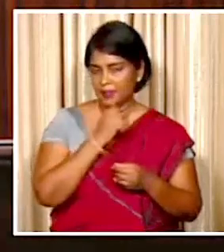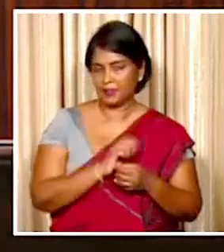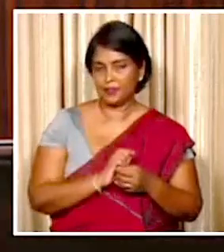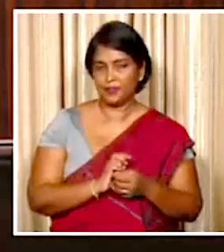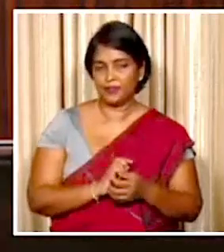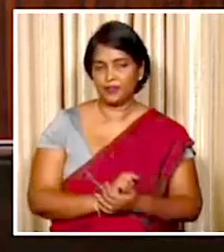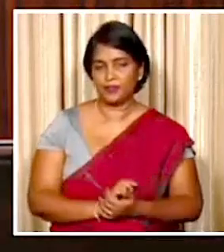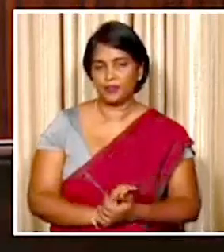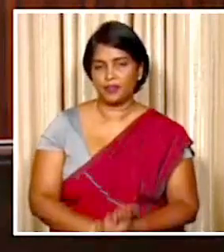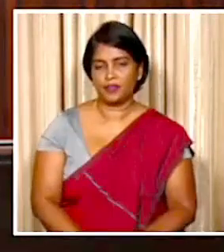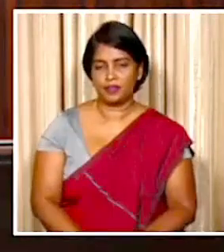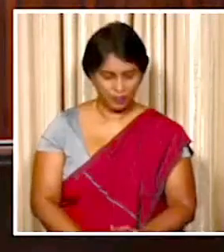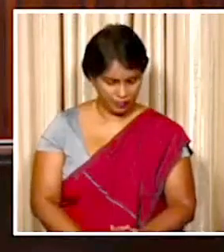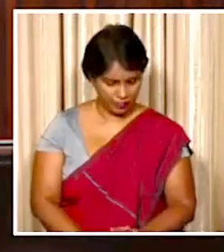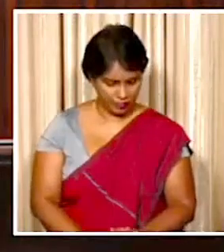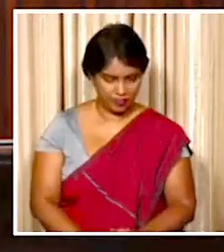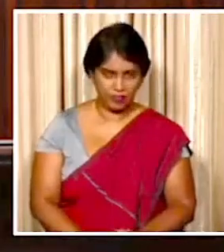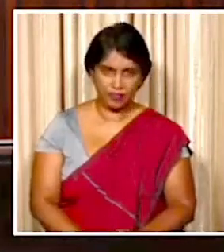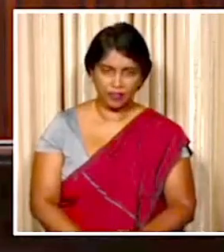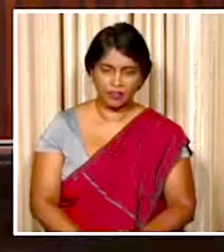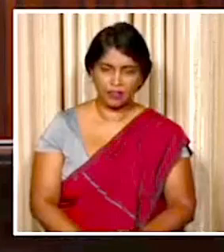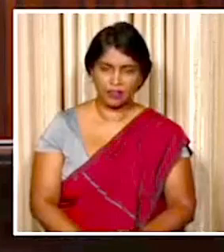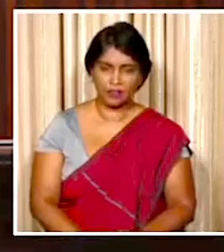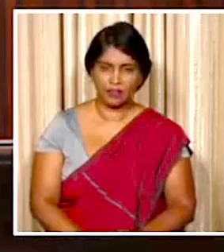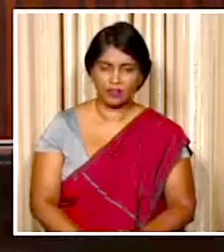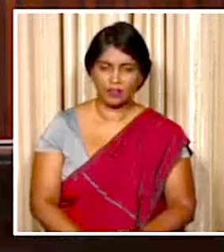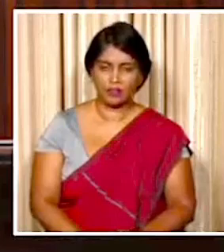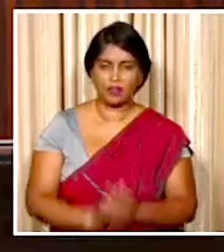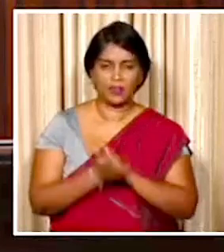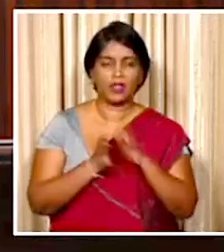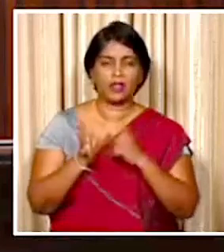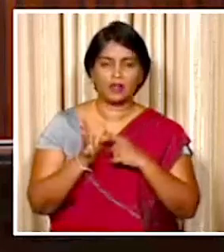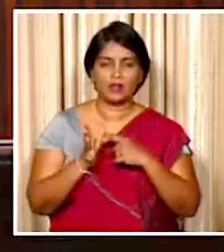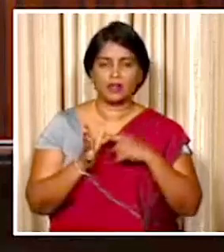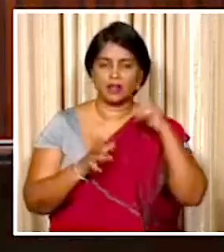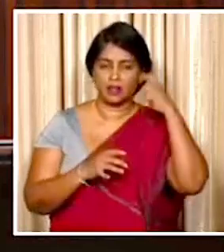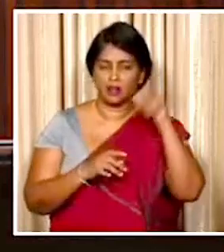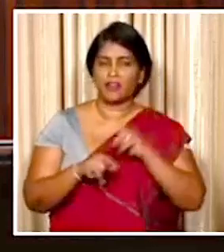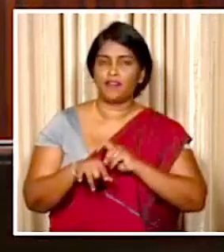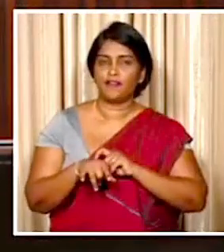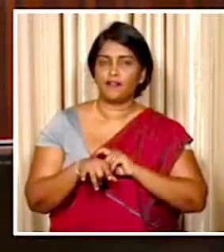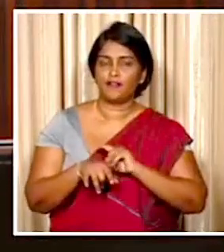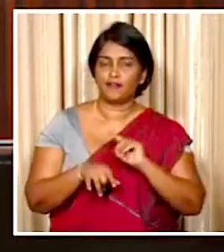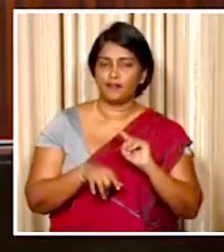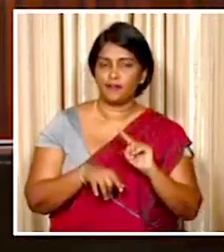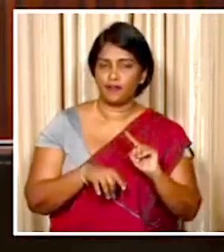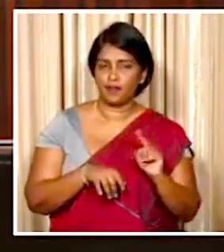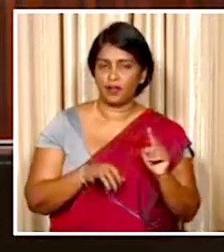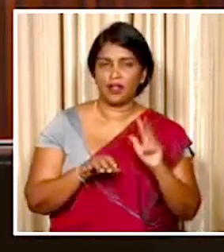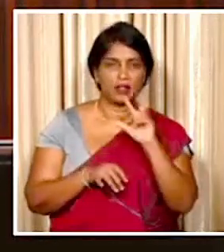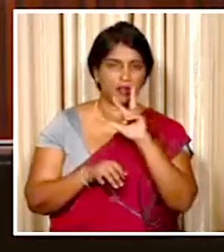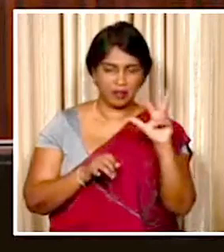తీయనో గారు హరీన్ అమరసూర్య మంత్రితుమి ఒబతుమియట వినాడి